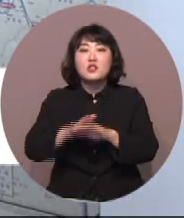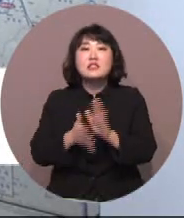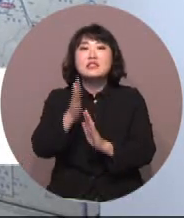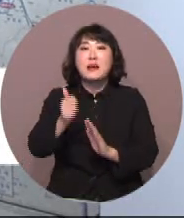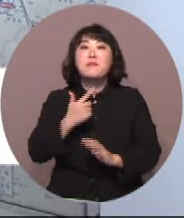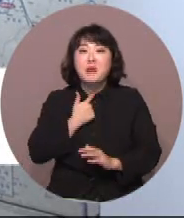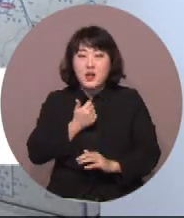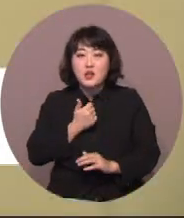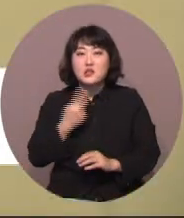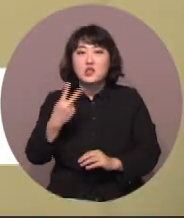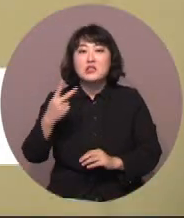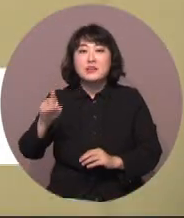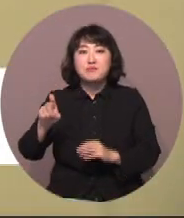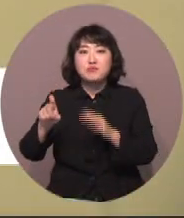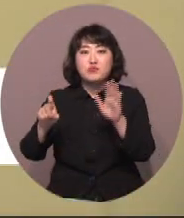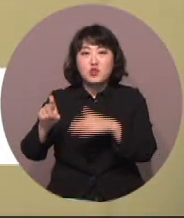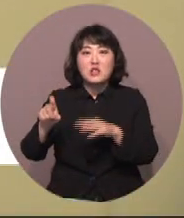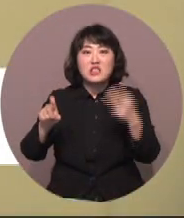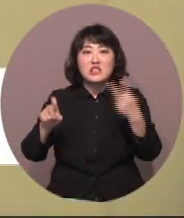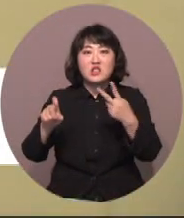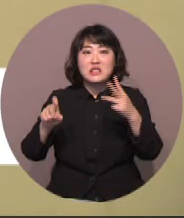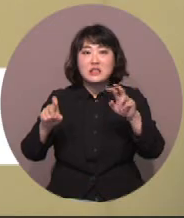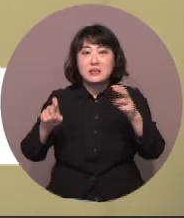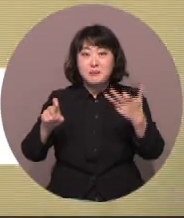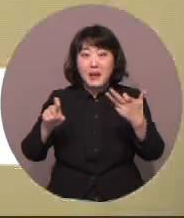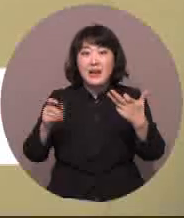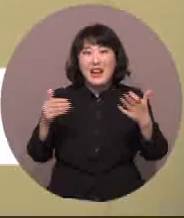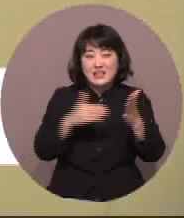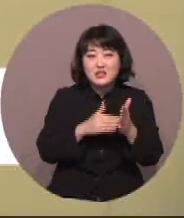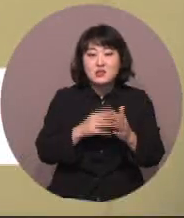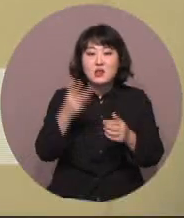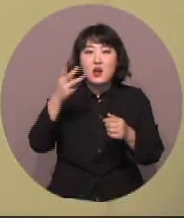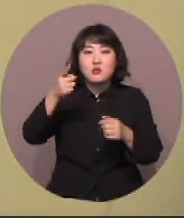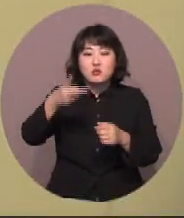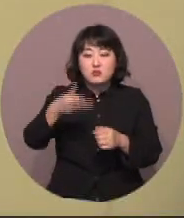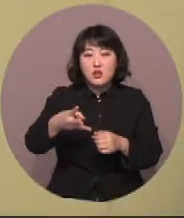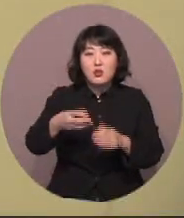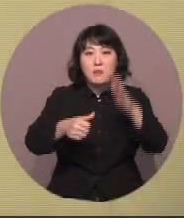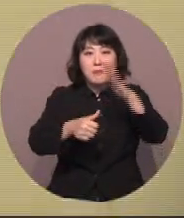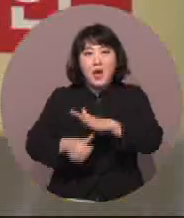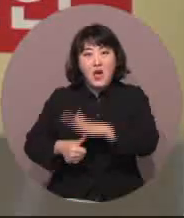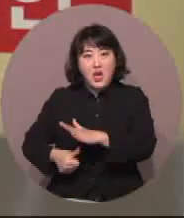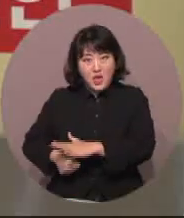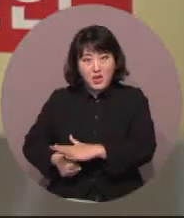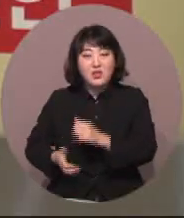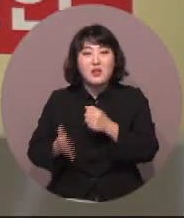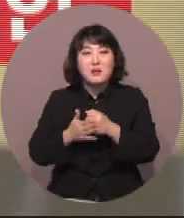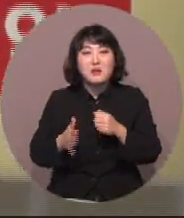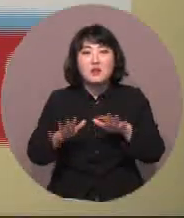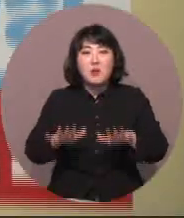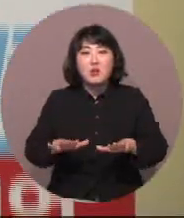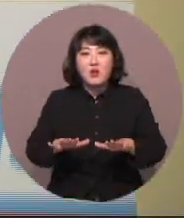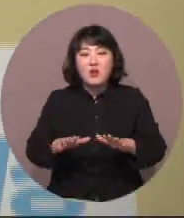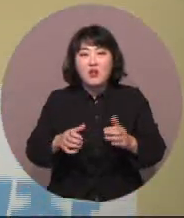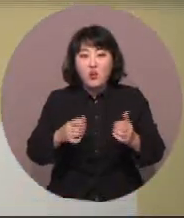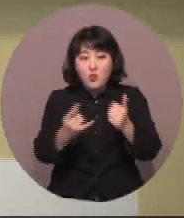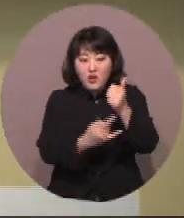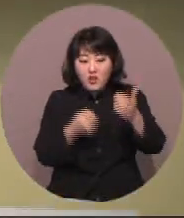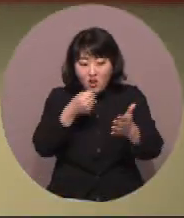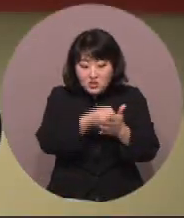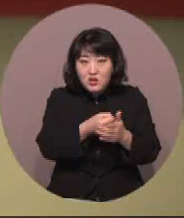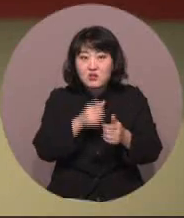2010년부터 직전 지방선거까지 내리 세 차례 고배를 마신 이력이 있어 이번 공관이 기준이 확정될 경우